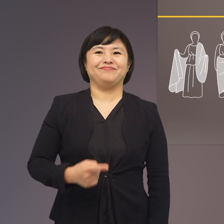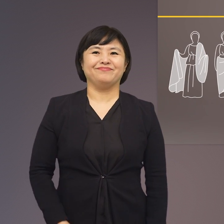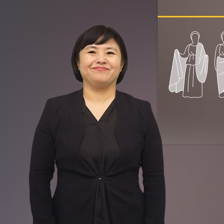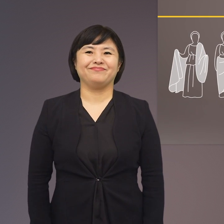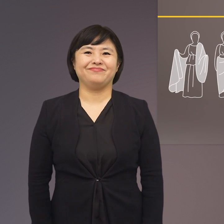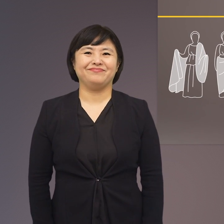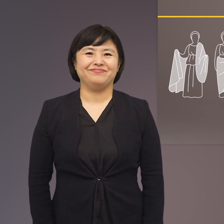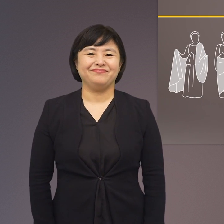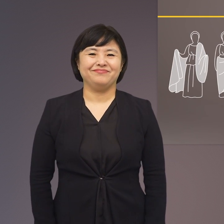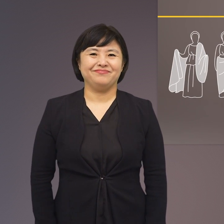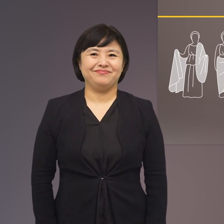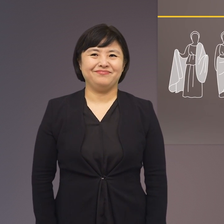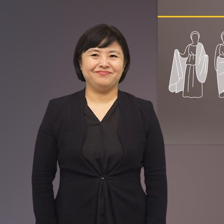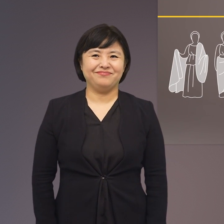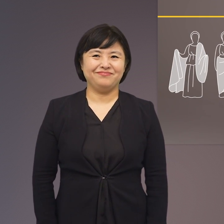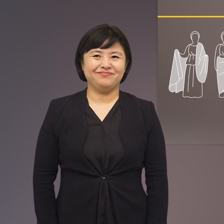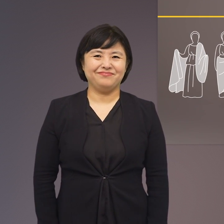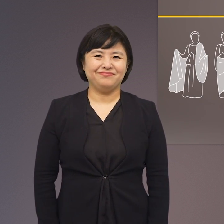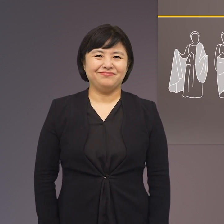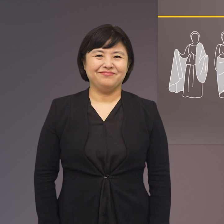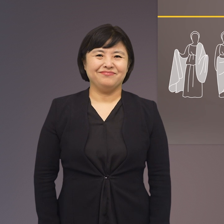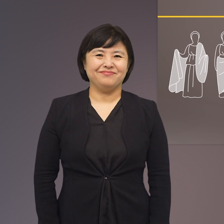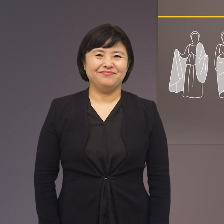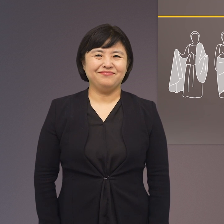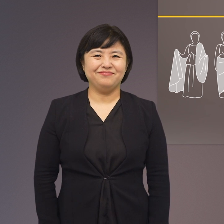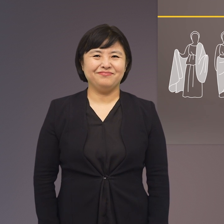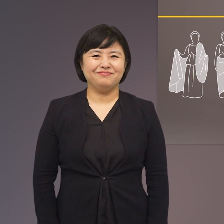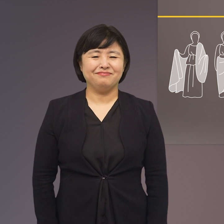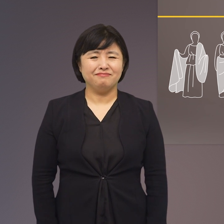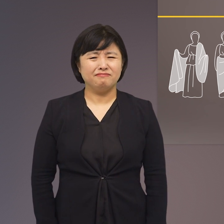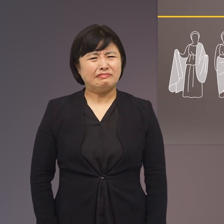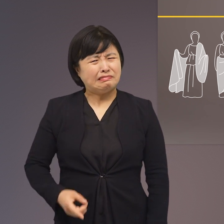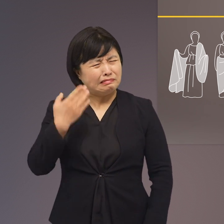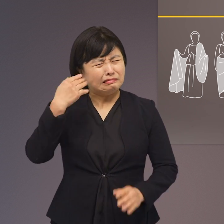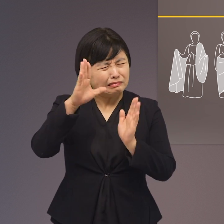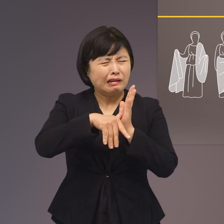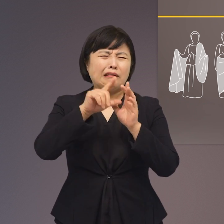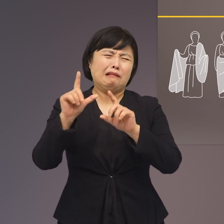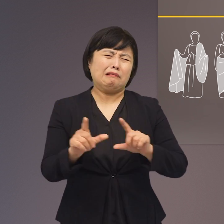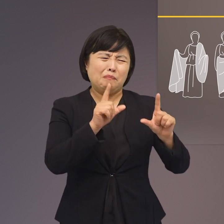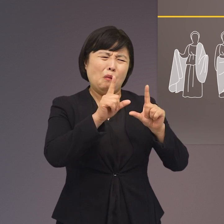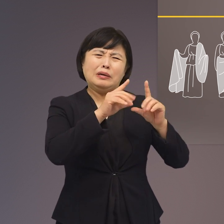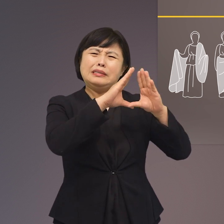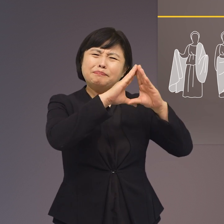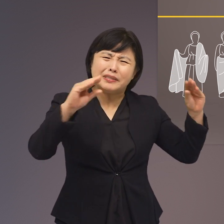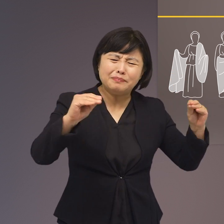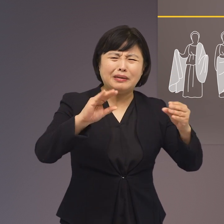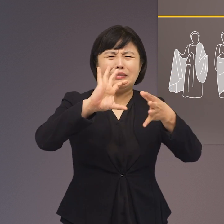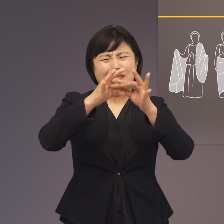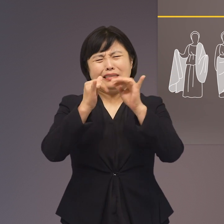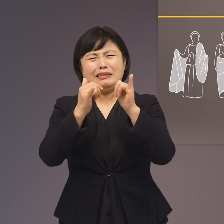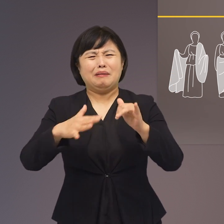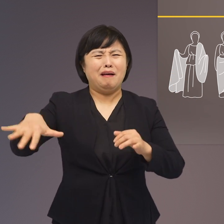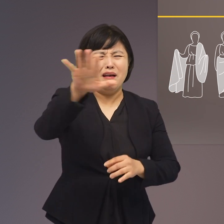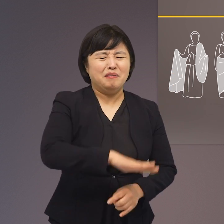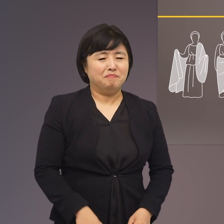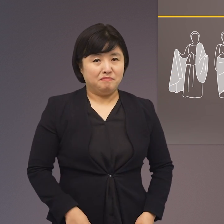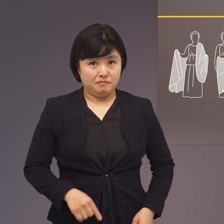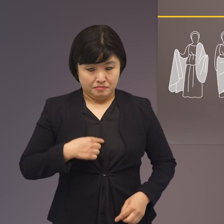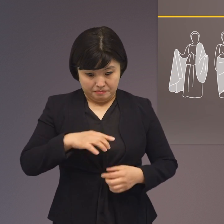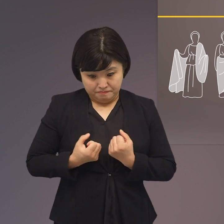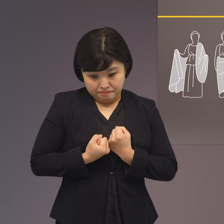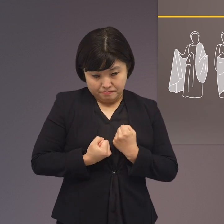묶어 히마티온을 걸치고 있습니다. 당시 살았던 이집트나 마케도니아 사람이라면